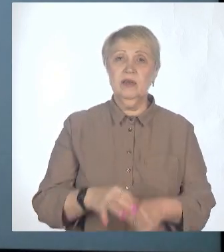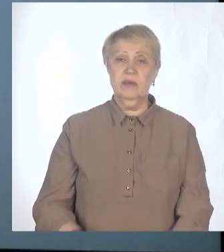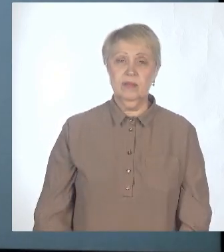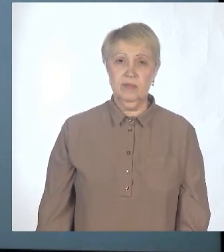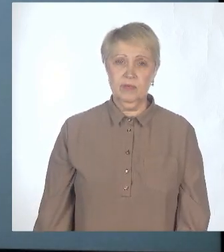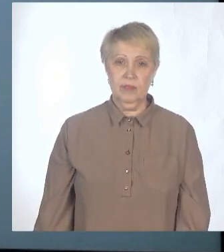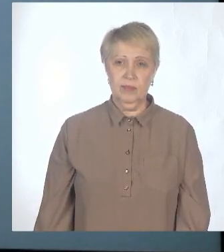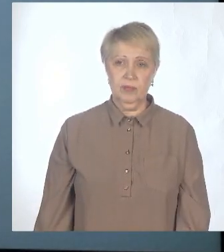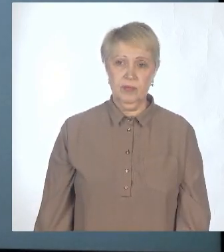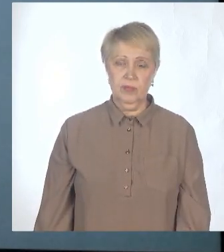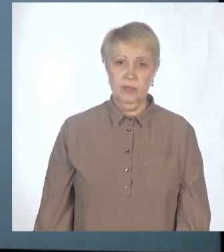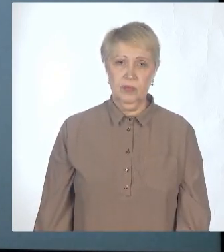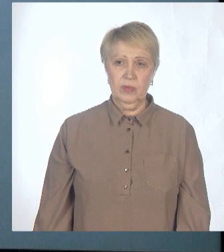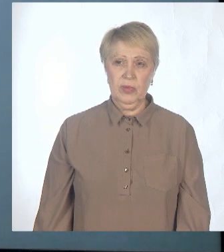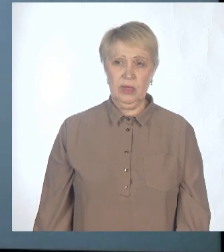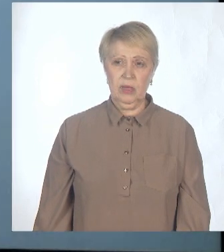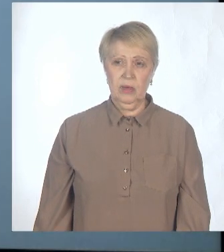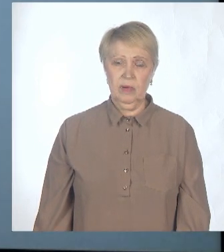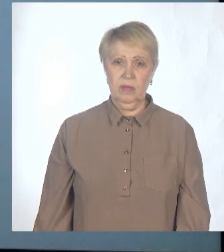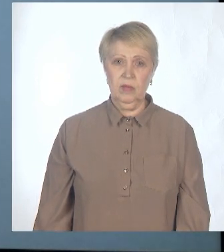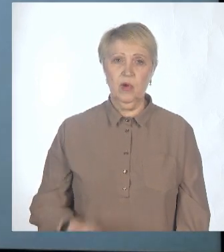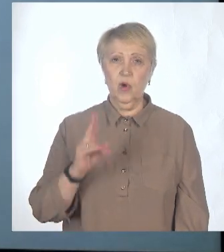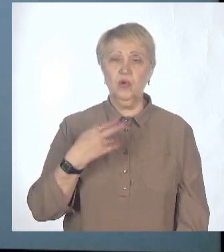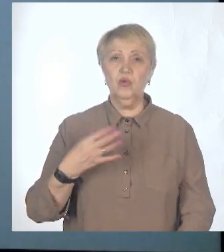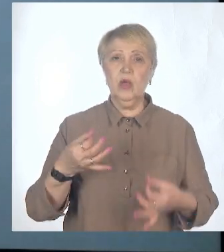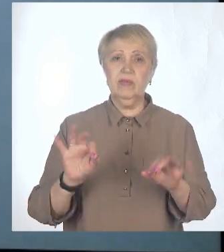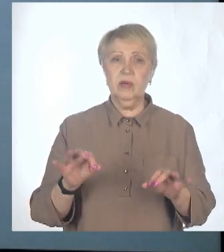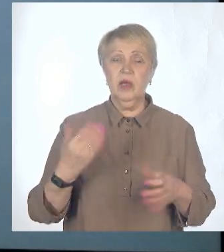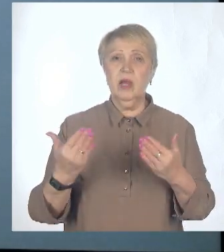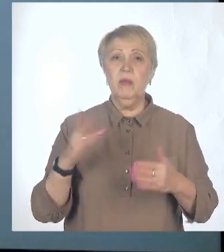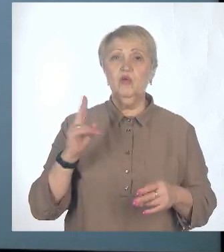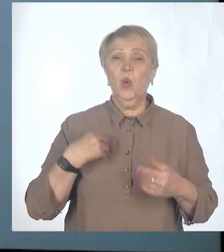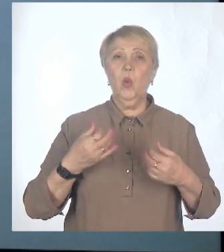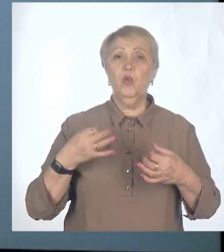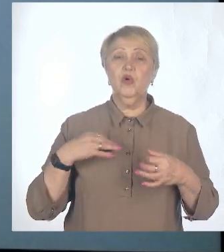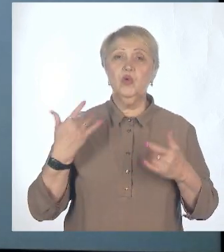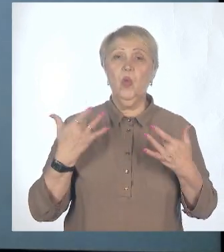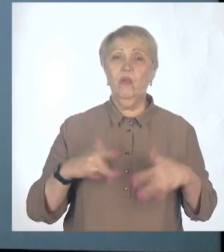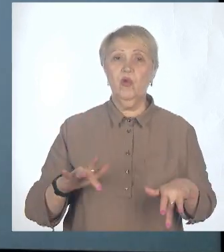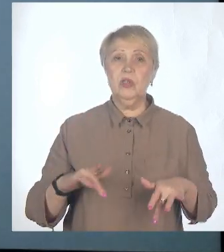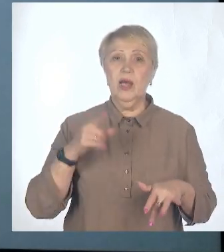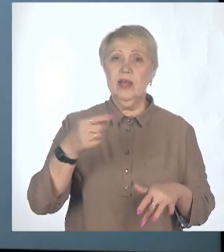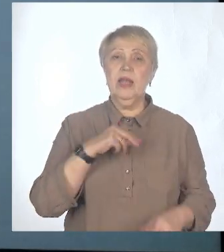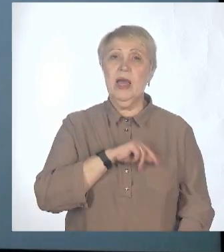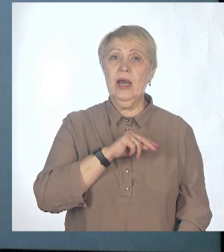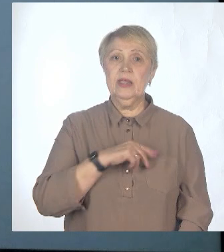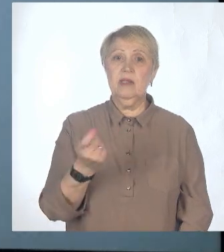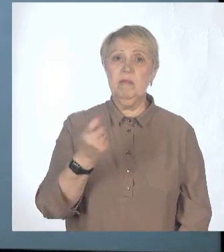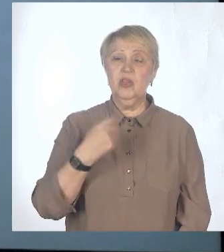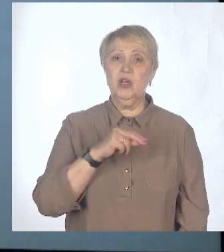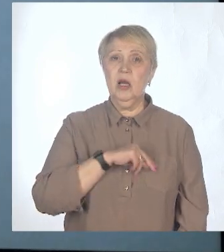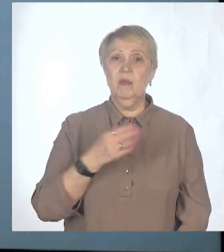синеворотничковые вакансии вместо тех, кто там освободился, либо уволенных специалистов на предприятии. Они хотят меньше работать руками,